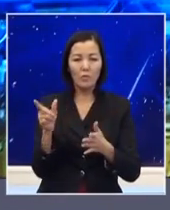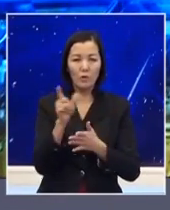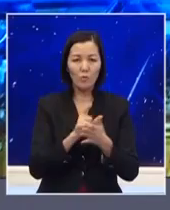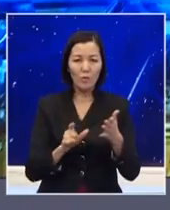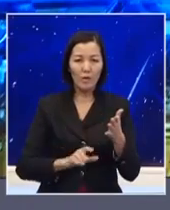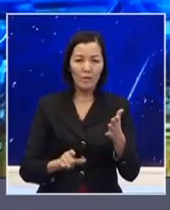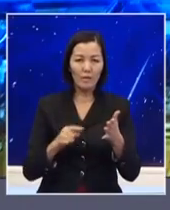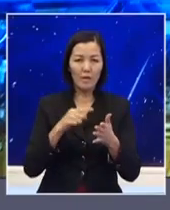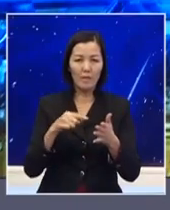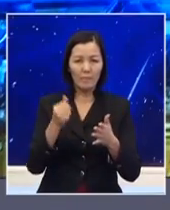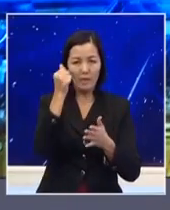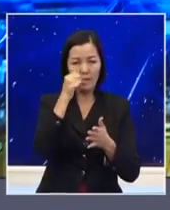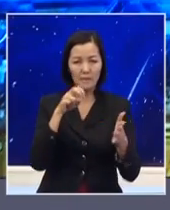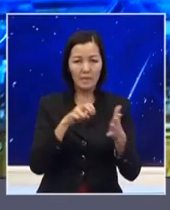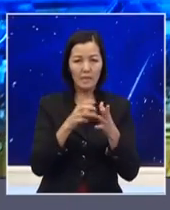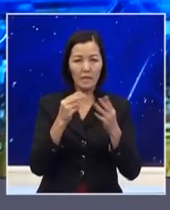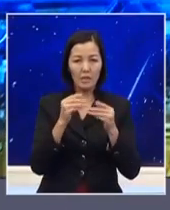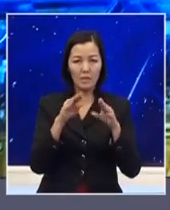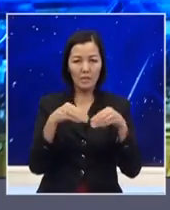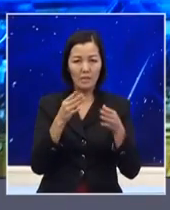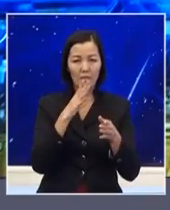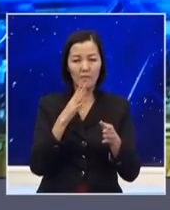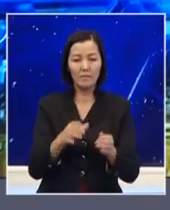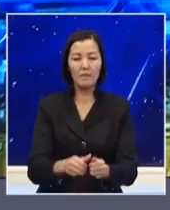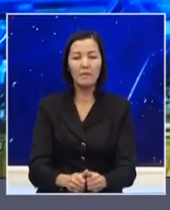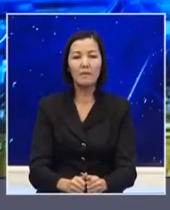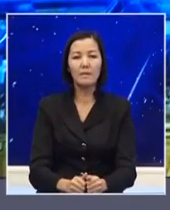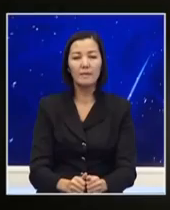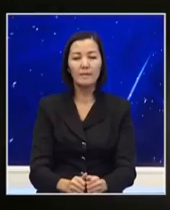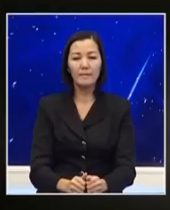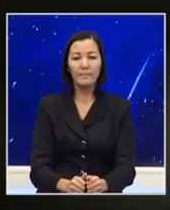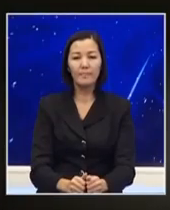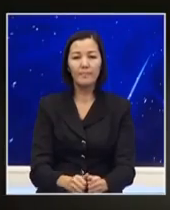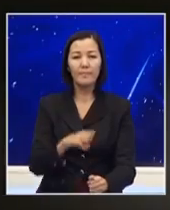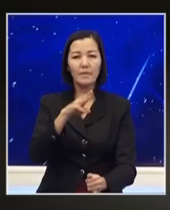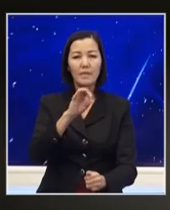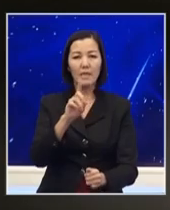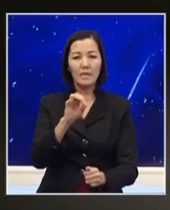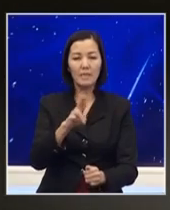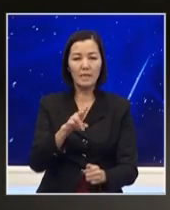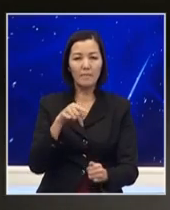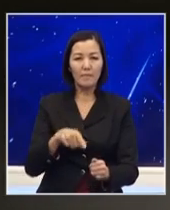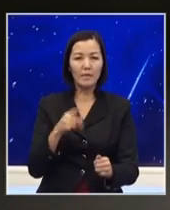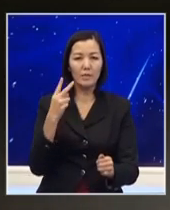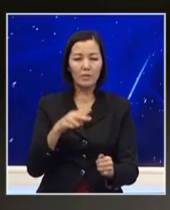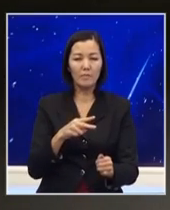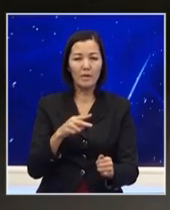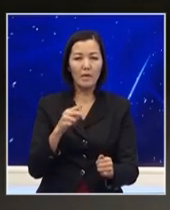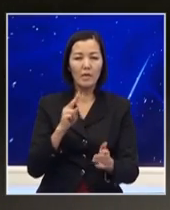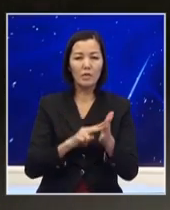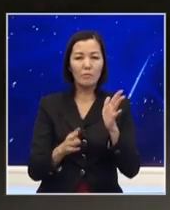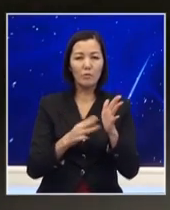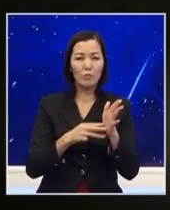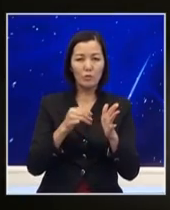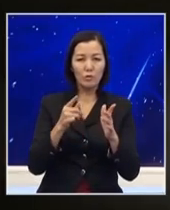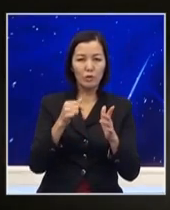суреттелген қаламгерлерге алғыс хаттар мен қаржылай сыйлықтар табысталды. Тезек төре 1820-1879 жылдар аралығында